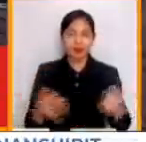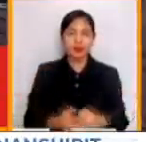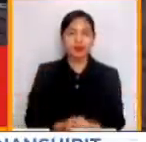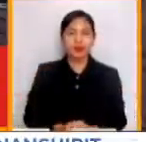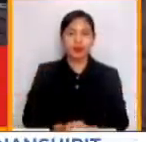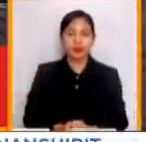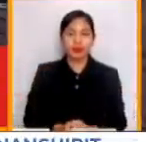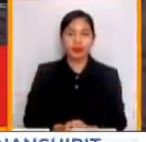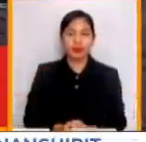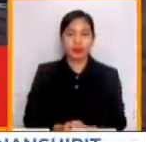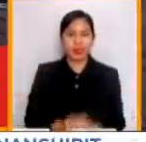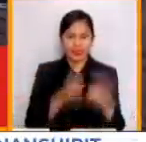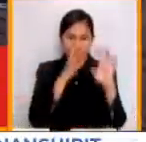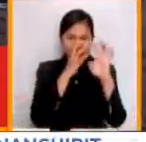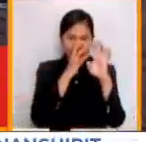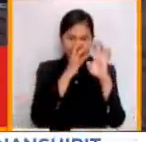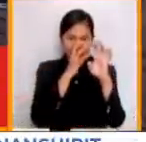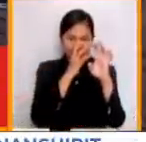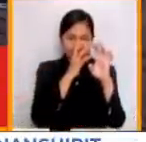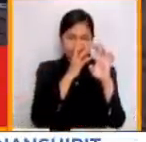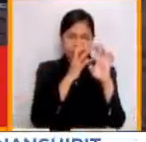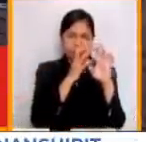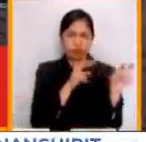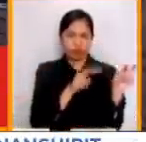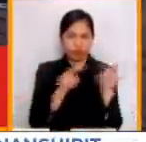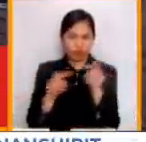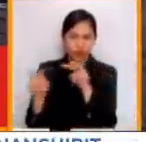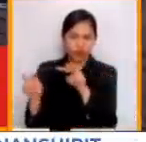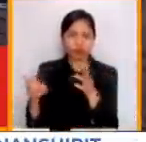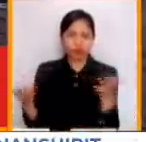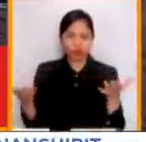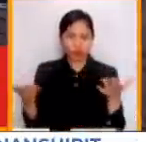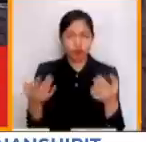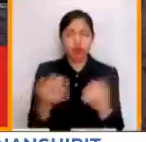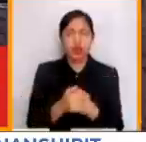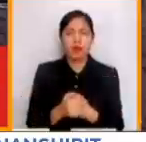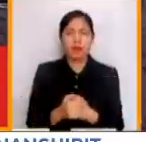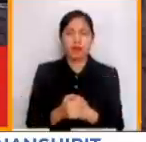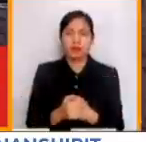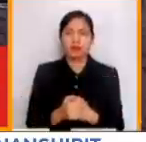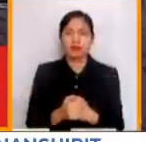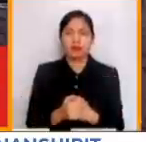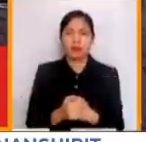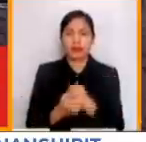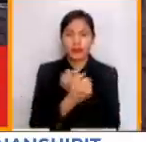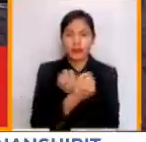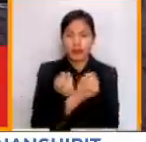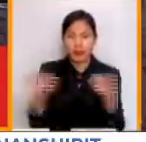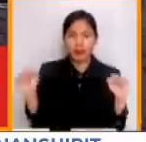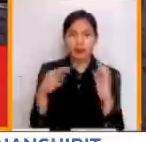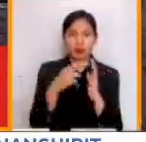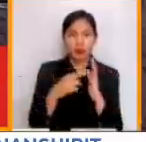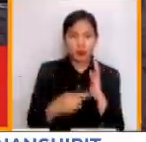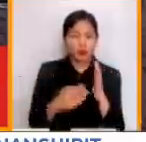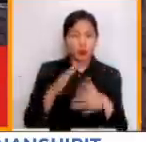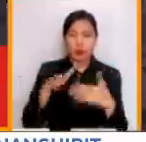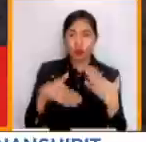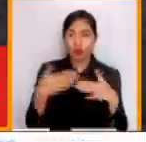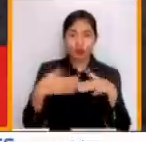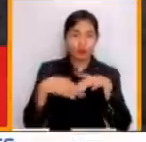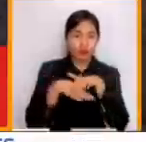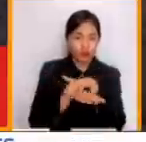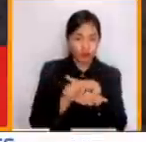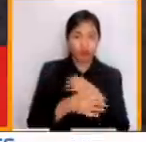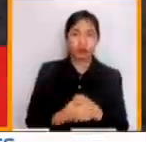Stricto yung COVID-19 protocol na pinapatupad dito. Lahat ng papasok sa tent na ito, mapakandidato, companion media at iba pa,